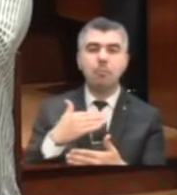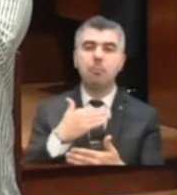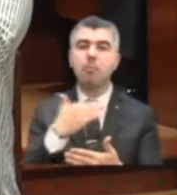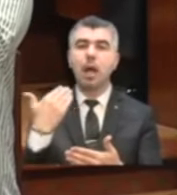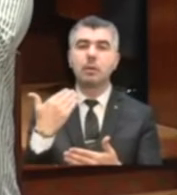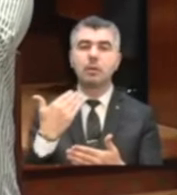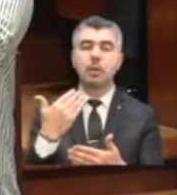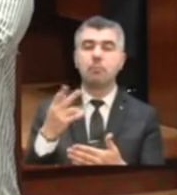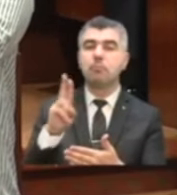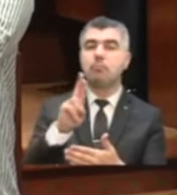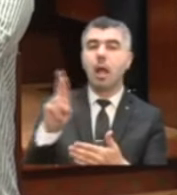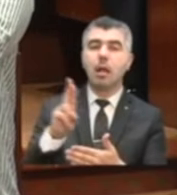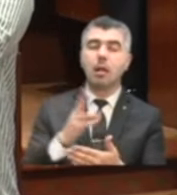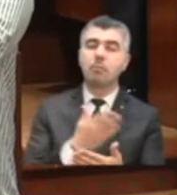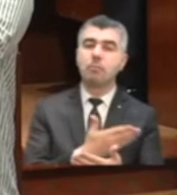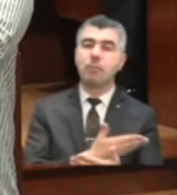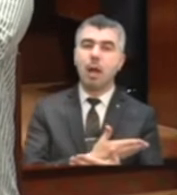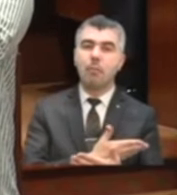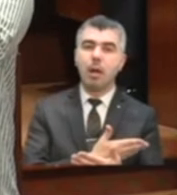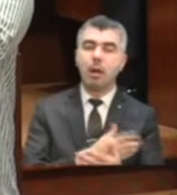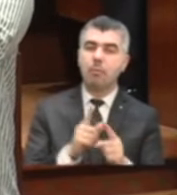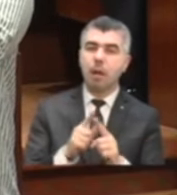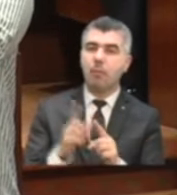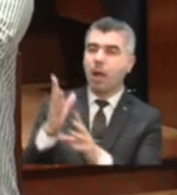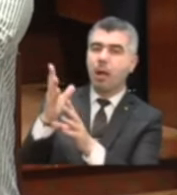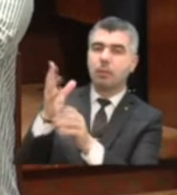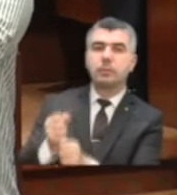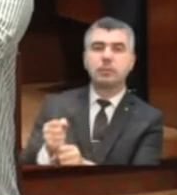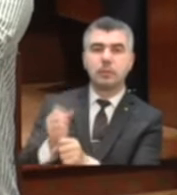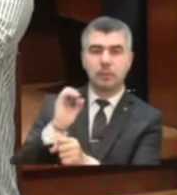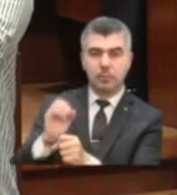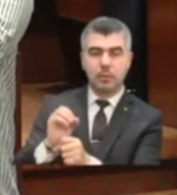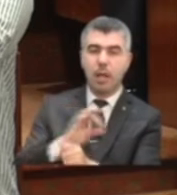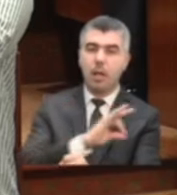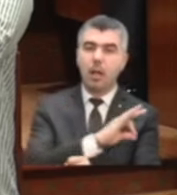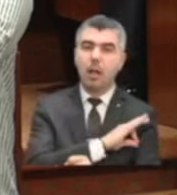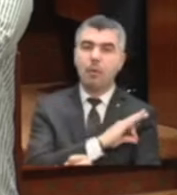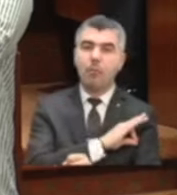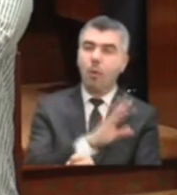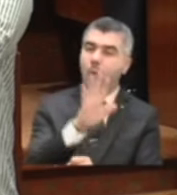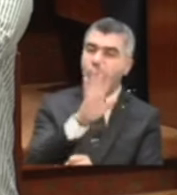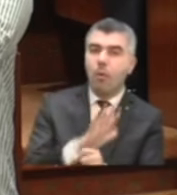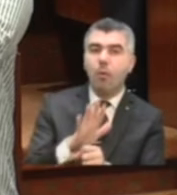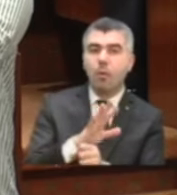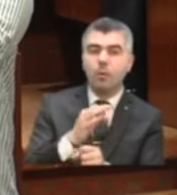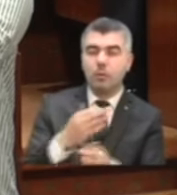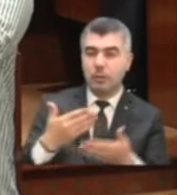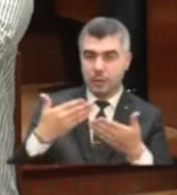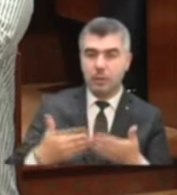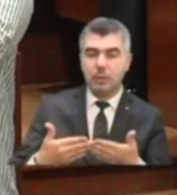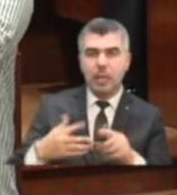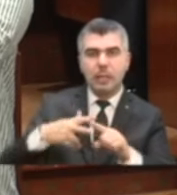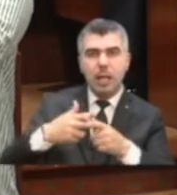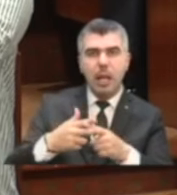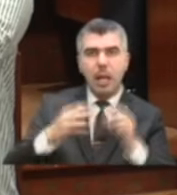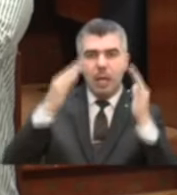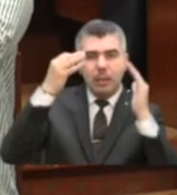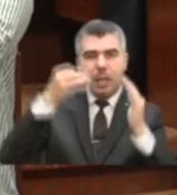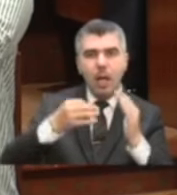عاهل البلاد، انتصرنا للفرح في عمق الحزن. لابد لكم سيد الوزير ان مجهودكم في هذا الباب، لان اي صناعة صناعه